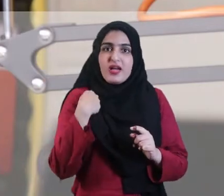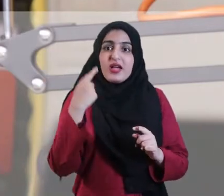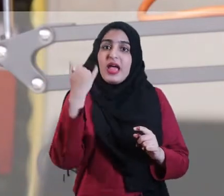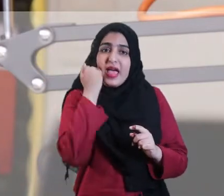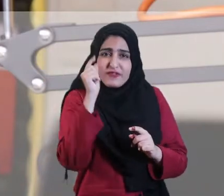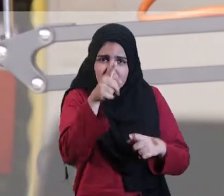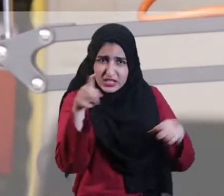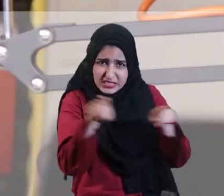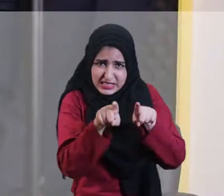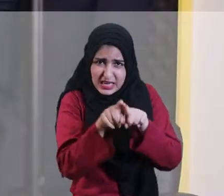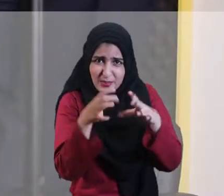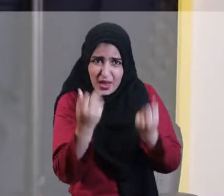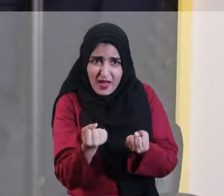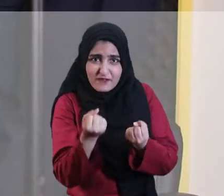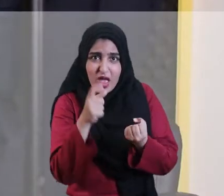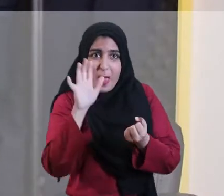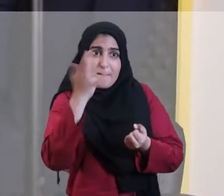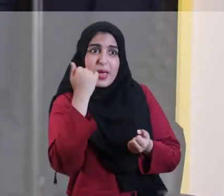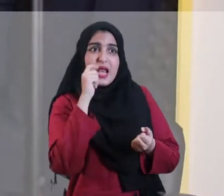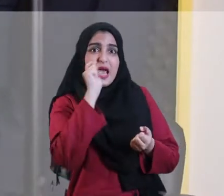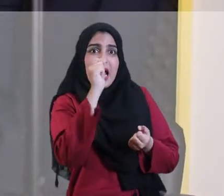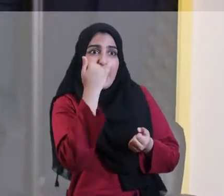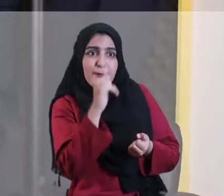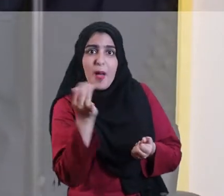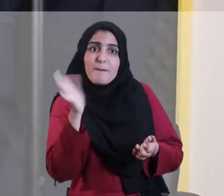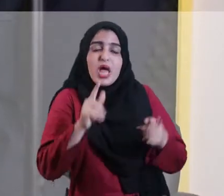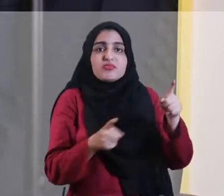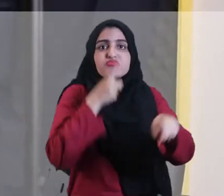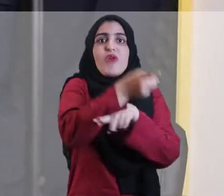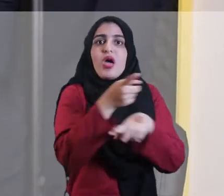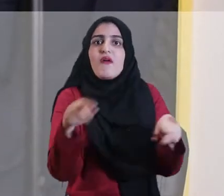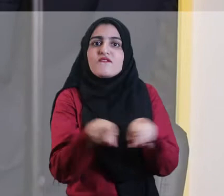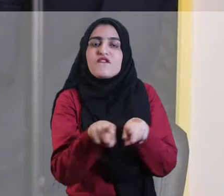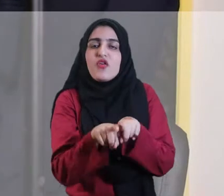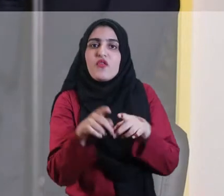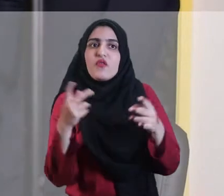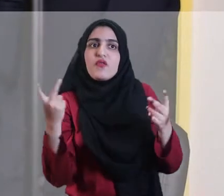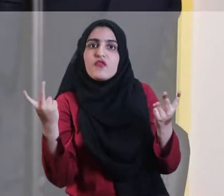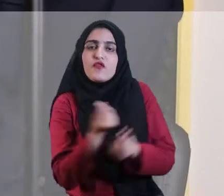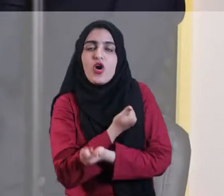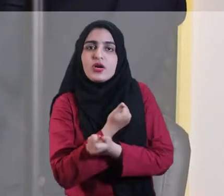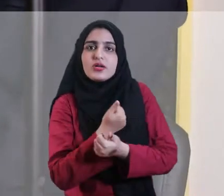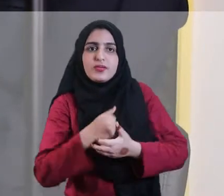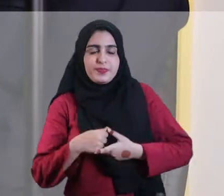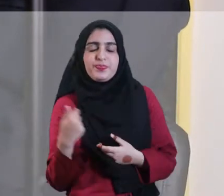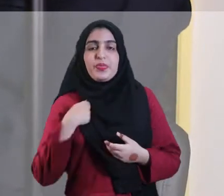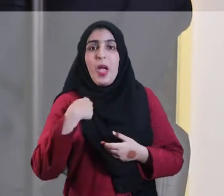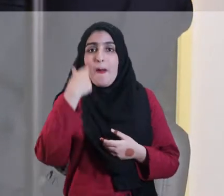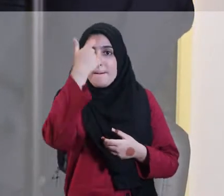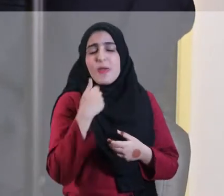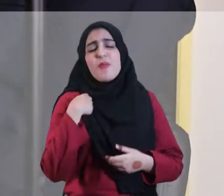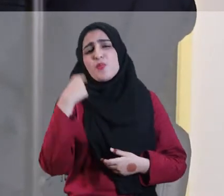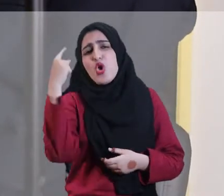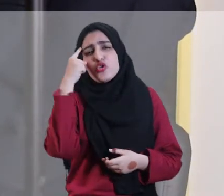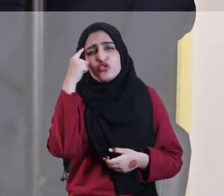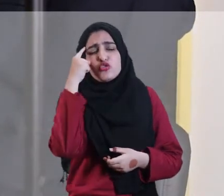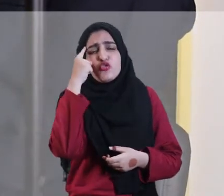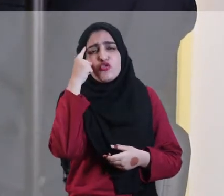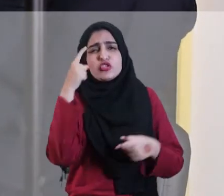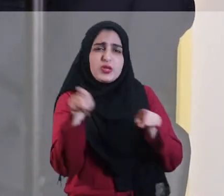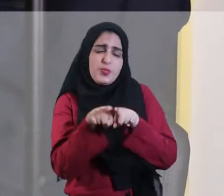फ्रूट जूस व आभूषण व पर आ आई थिंक इन वैरीयस फील्ड्स फिकर हुए